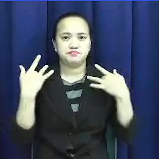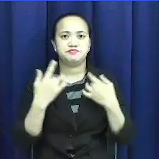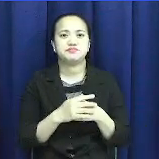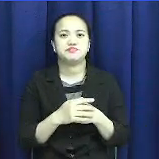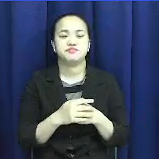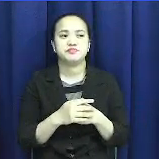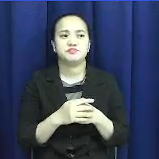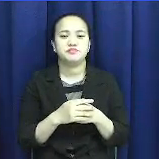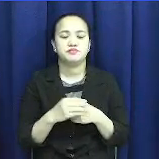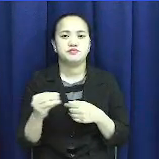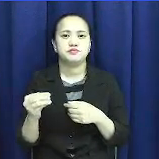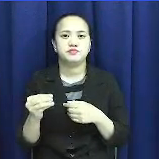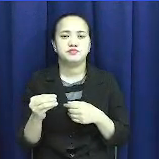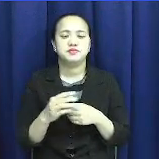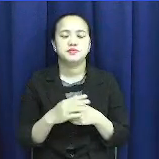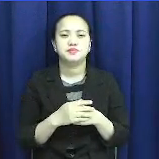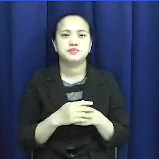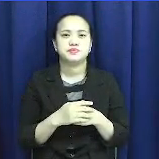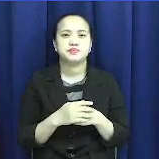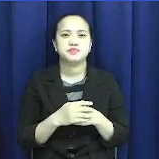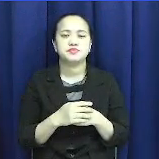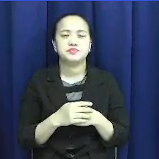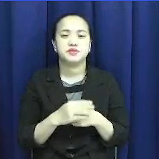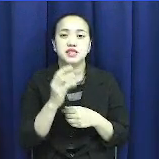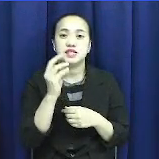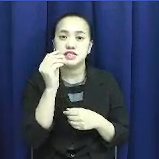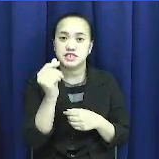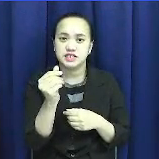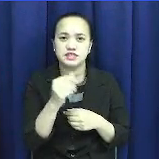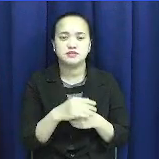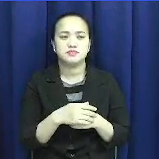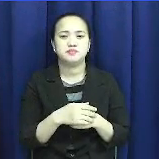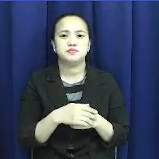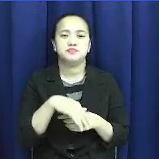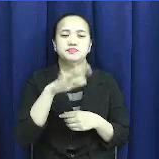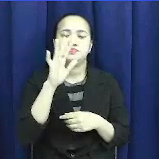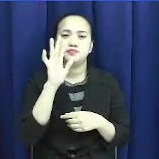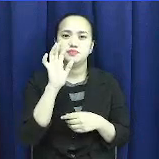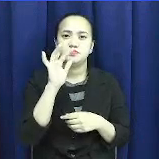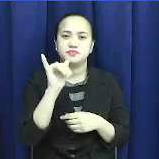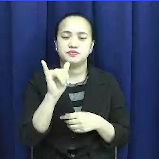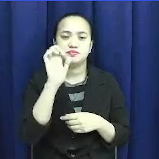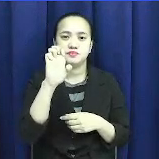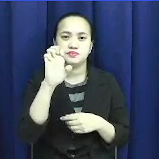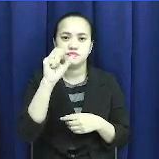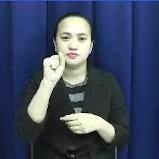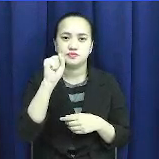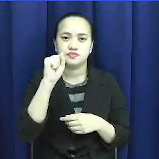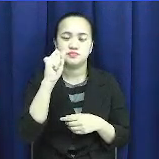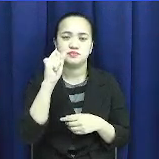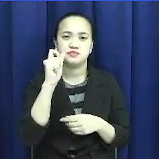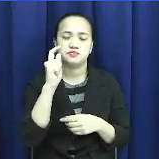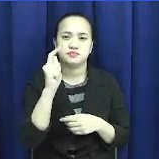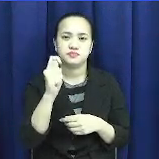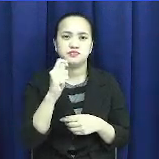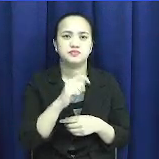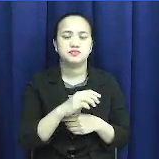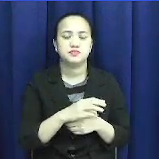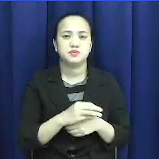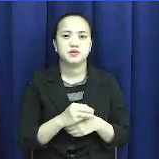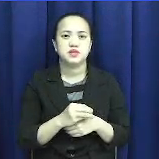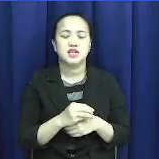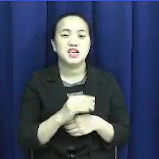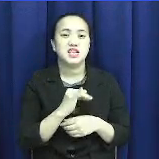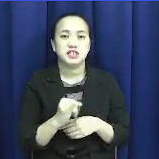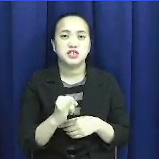a little leaveneth the whole lump. Yung konting yeast, yung konting pampaalsa ay kaya niyang paalsahin yung buong